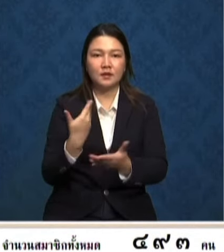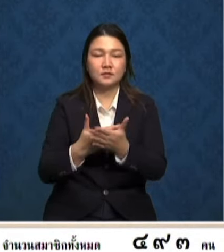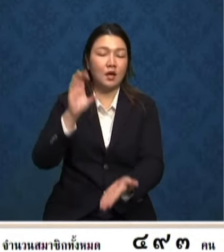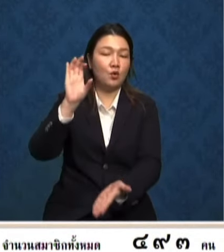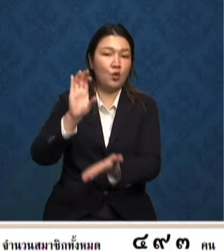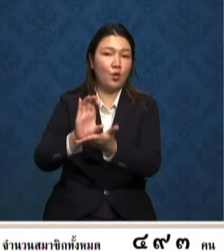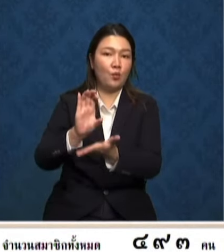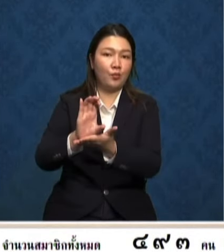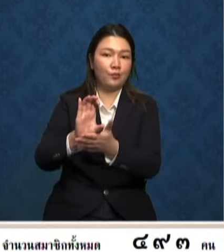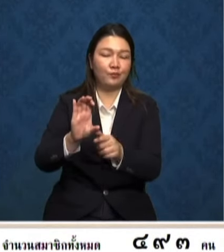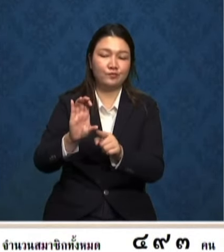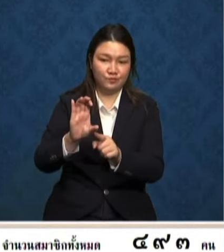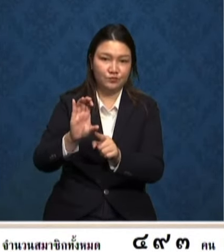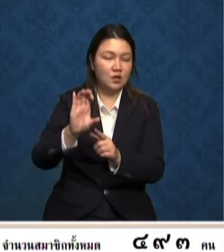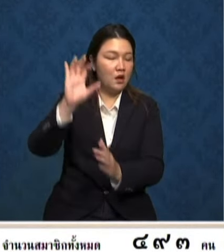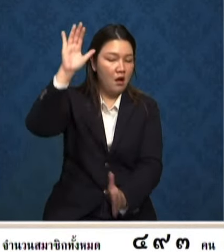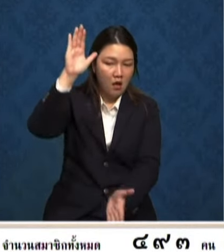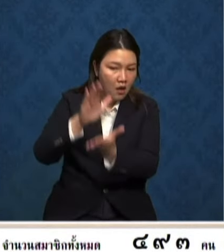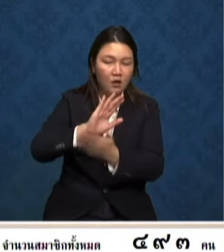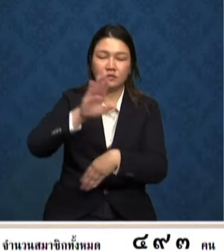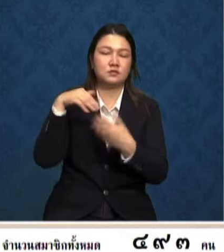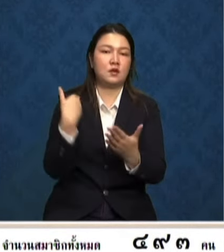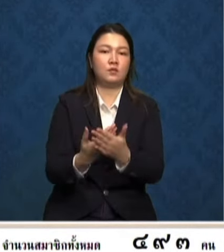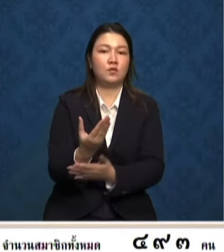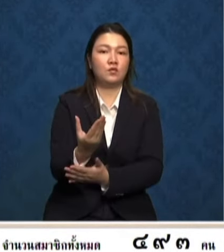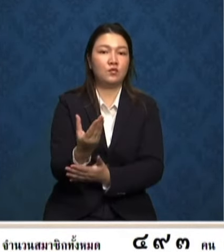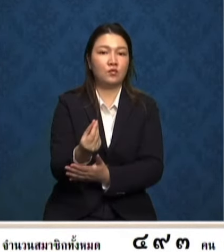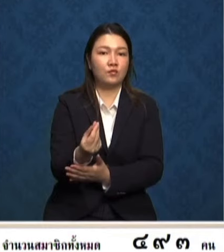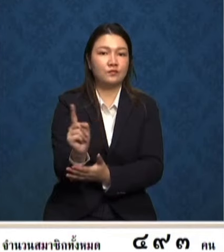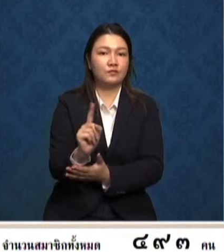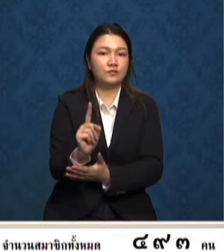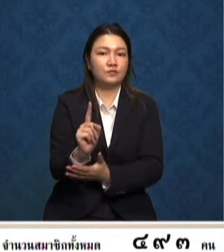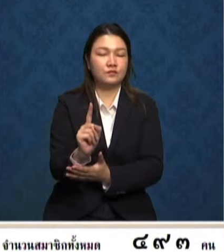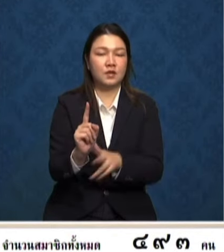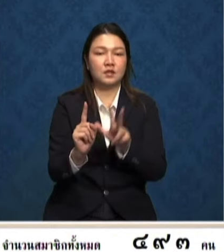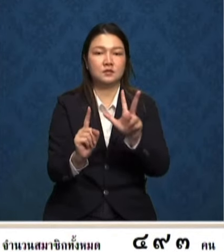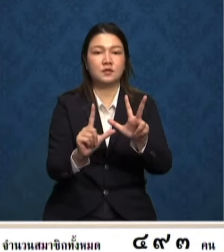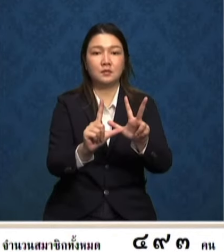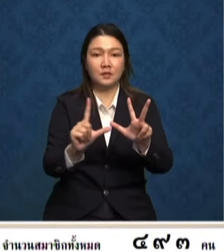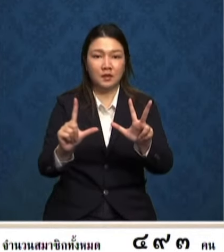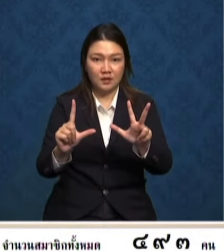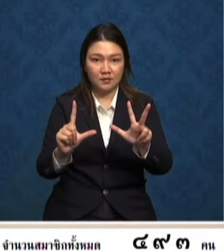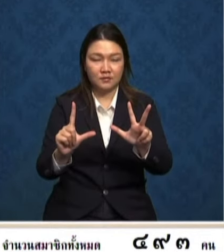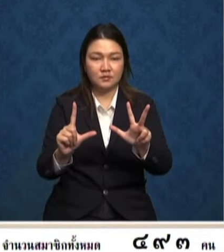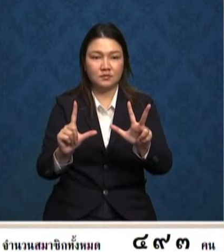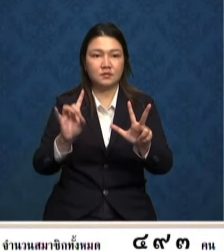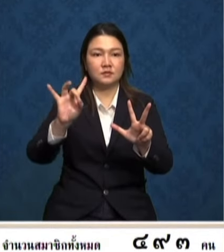จ่ายโดยรวมทั้งหมดเอาไว้